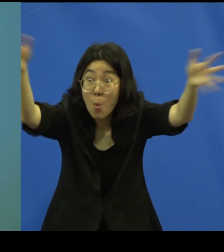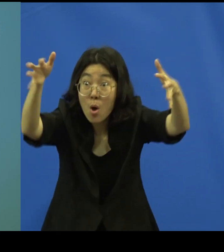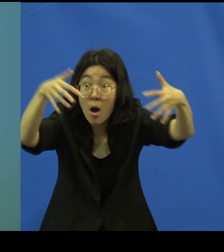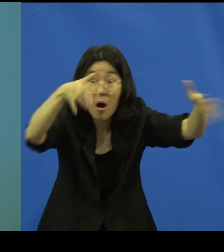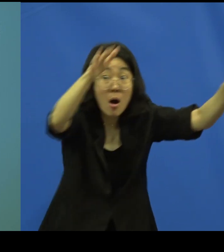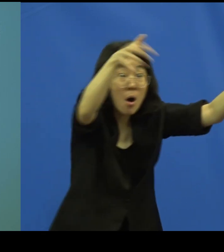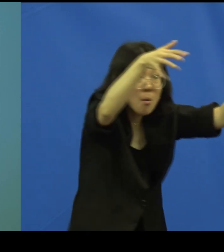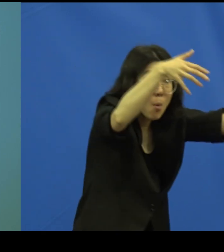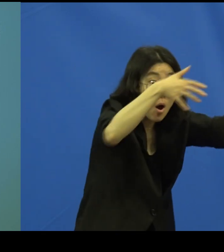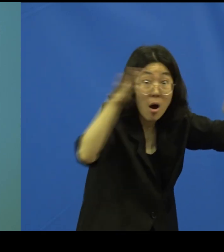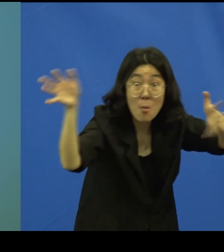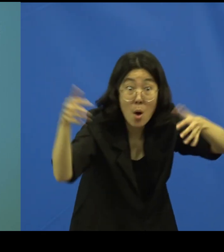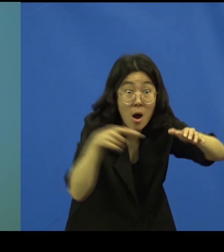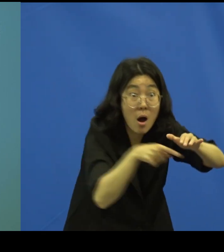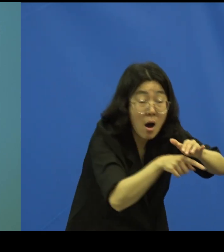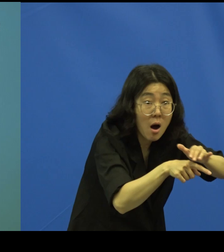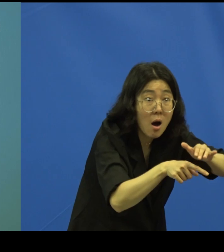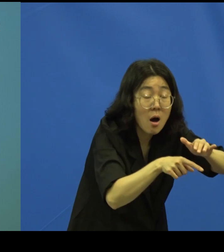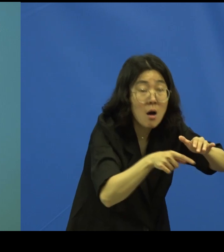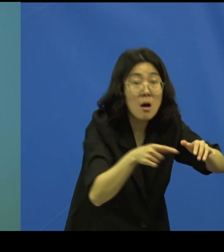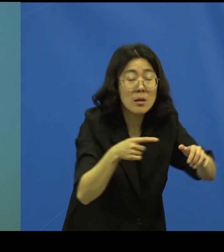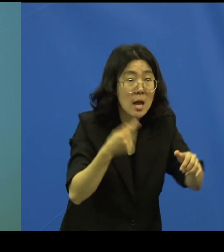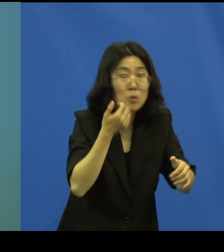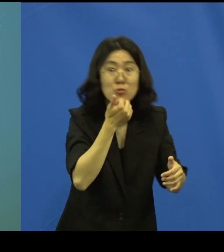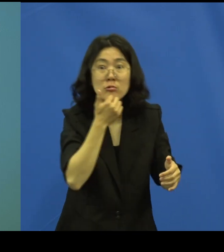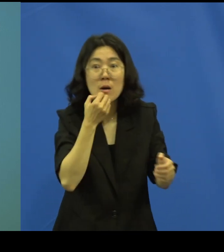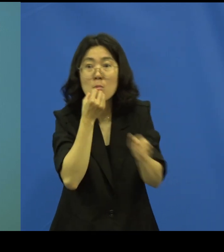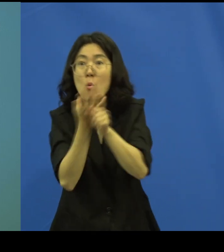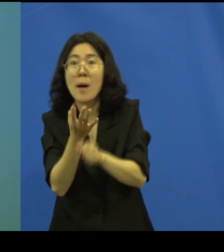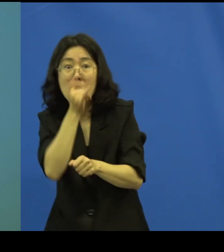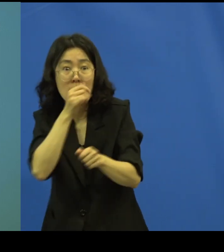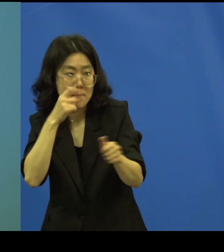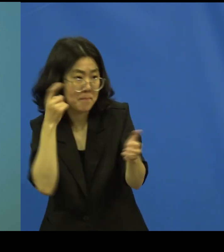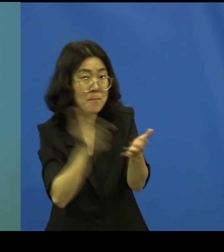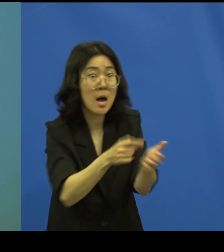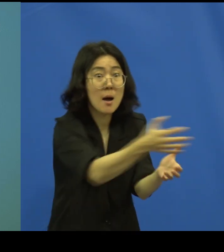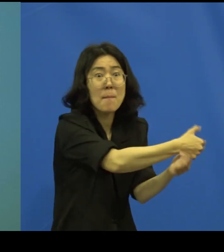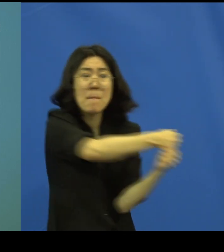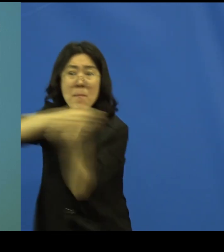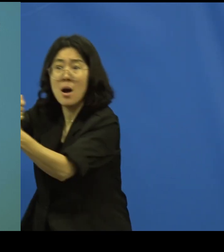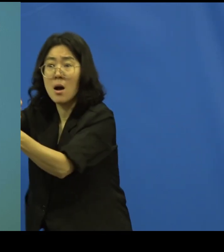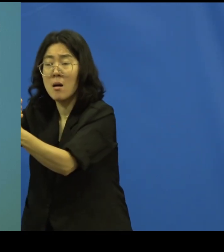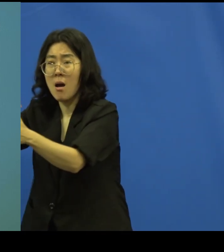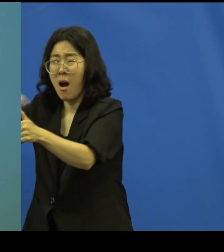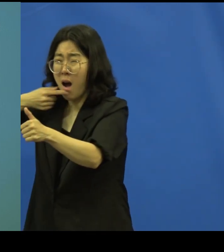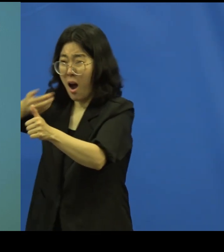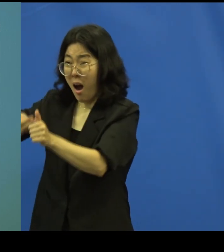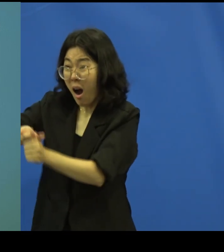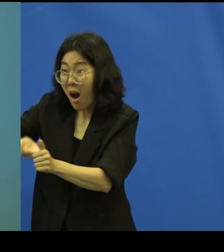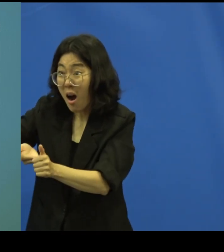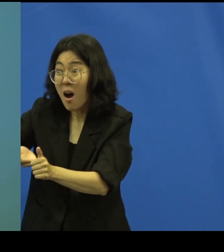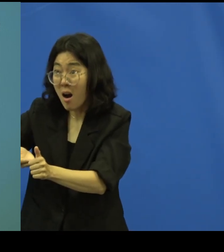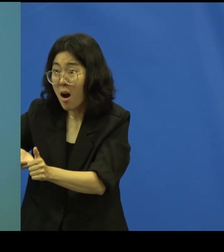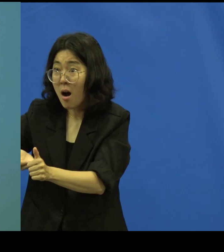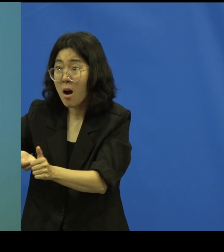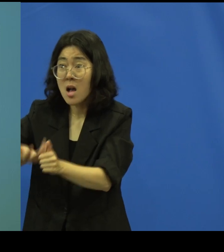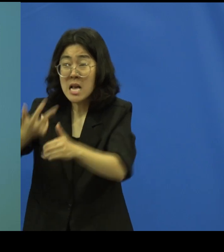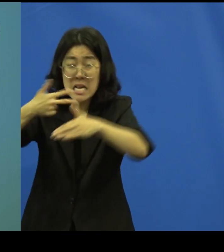로마 정부에. 그럼 몽땅 잡혀가지고 고난을 받거나 고문을 받거나